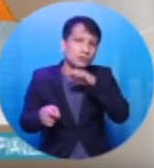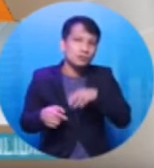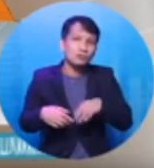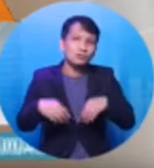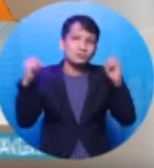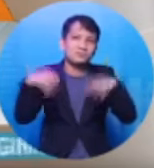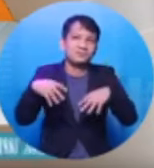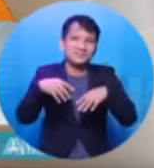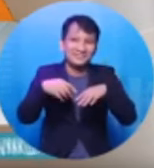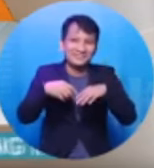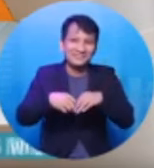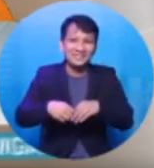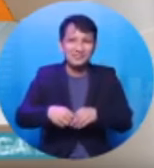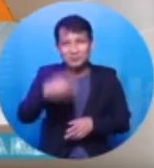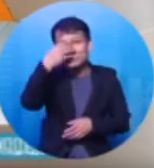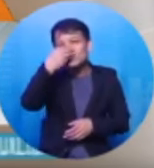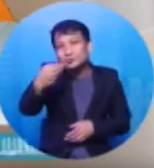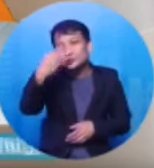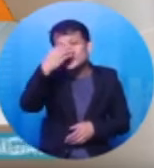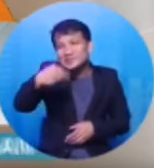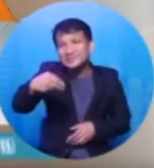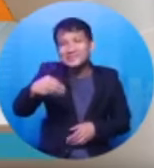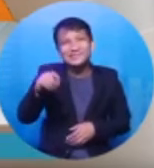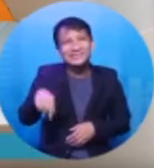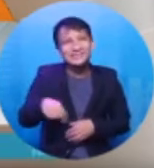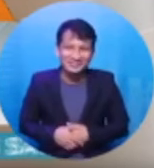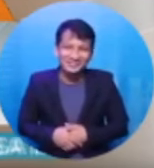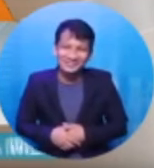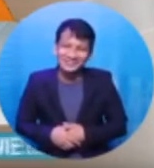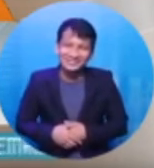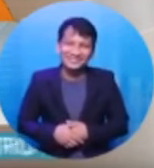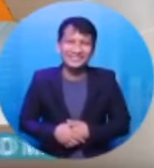mangkukulam, kaya kumakas yung loob niya na sa...